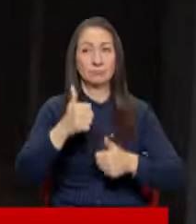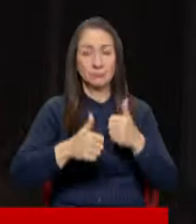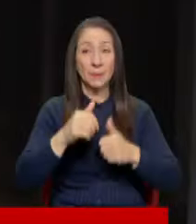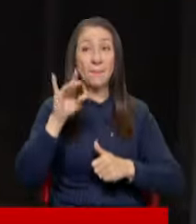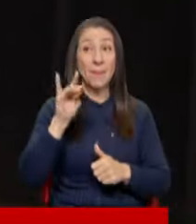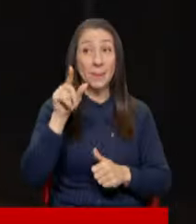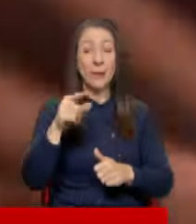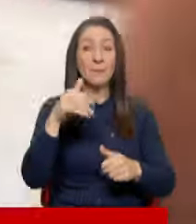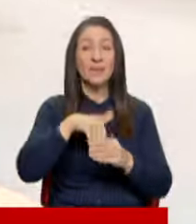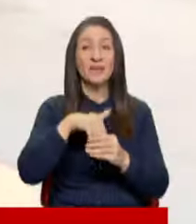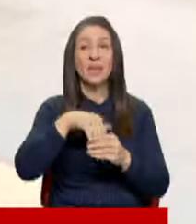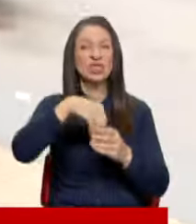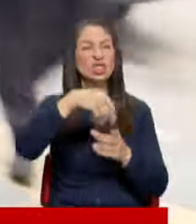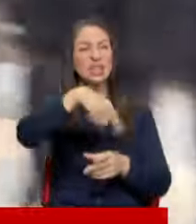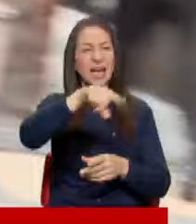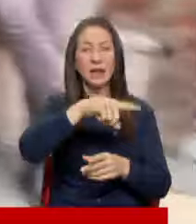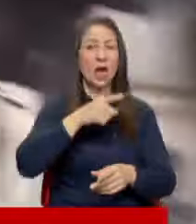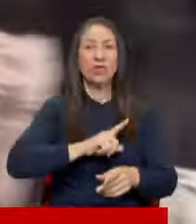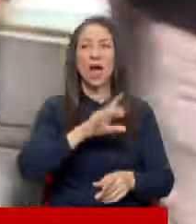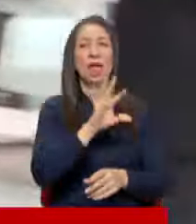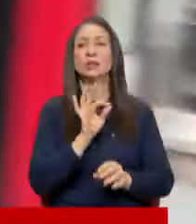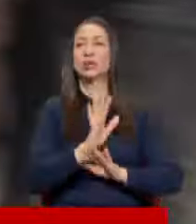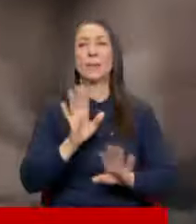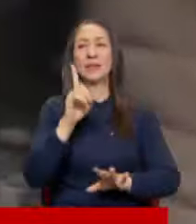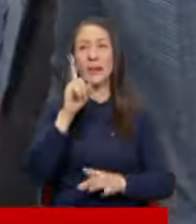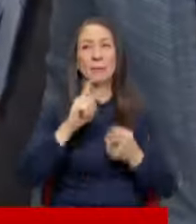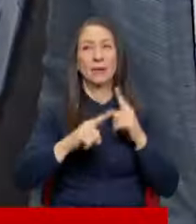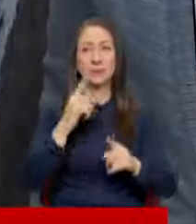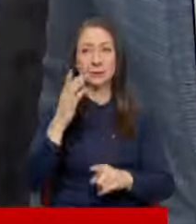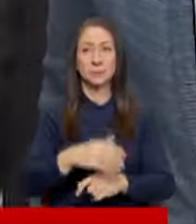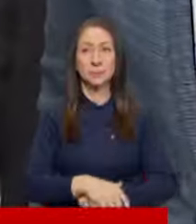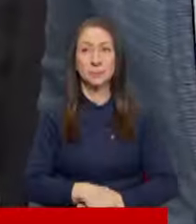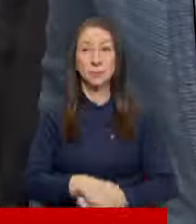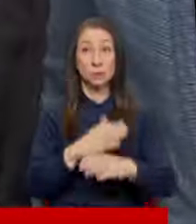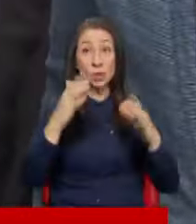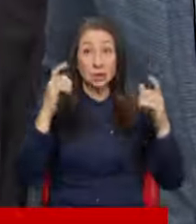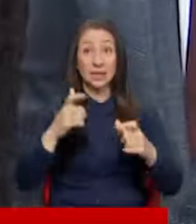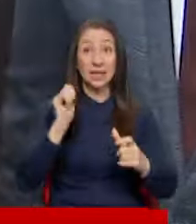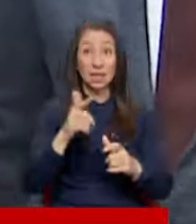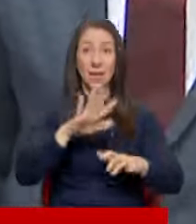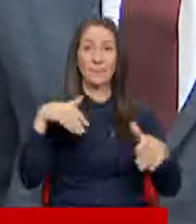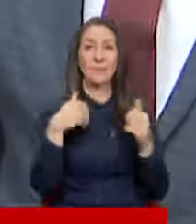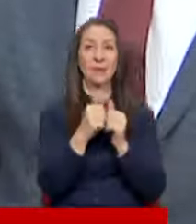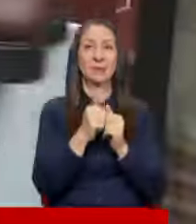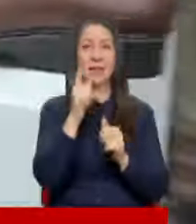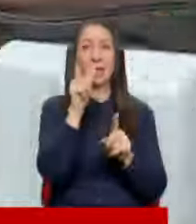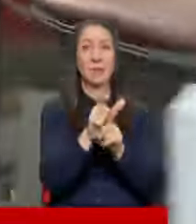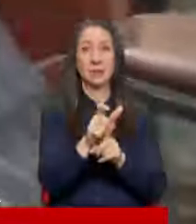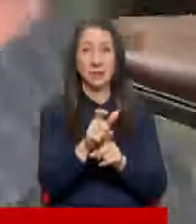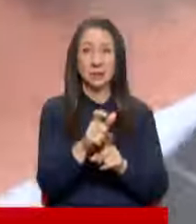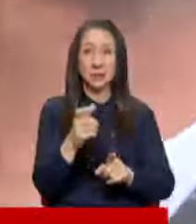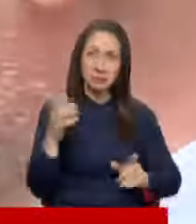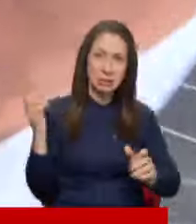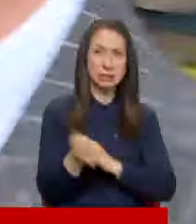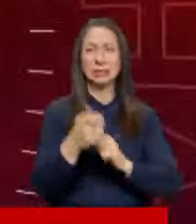MHP ise milletvekilleri arasından aday çıkarmayan tek parti büyükşehir'de ilçede hep beraberiz Allaha emanet ne iştir